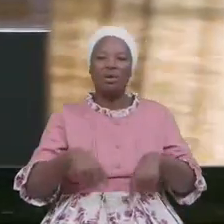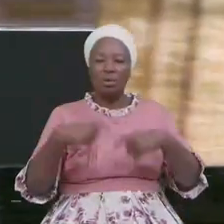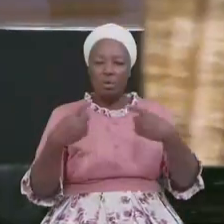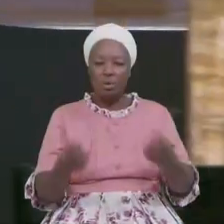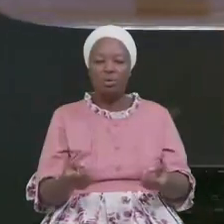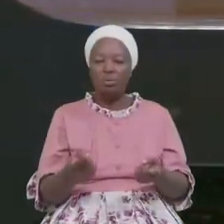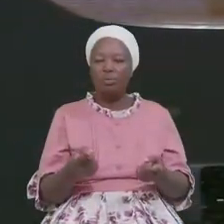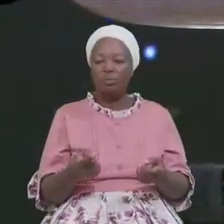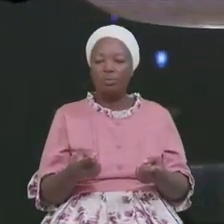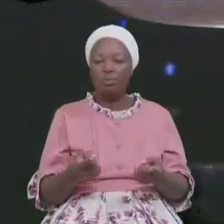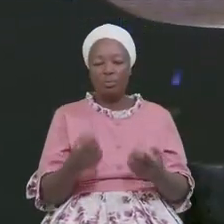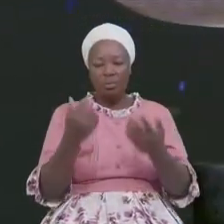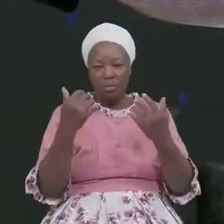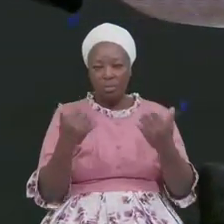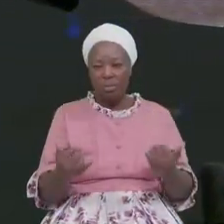Maintenant,